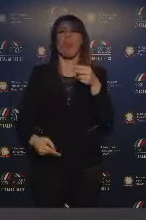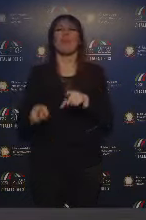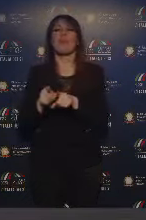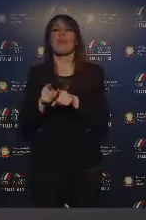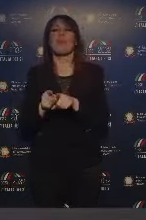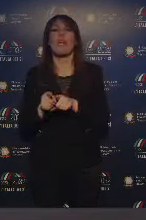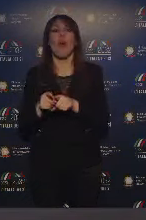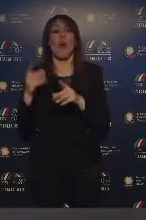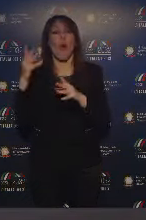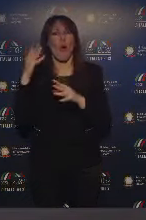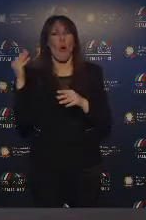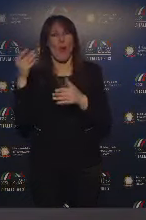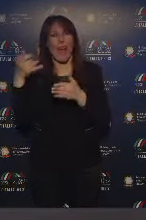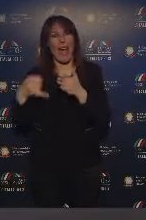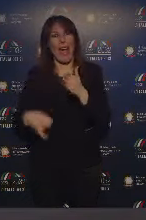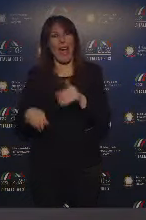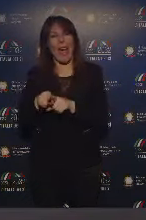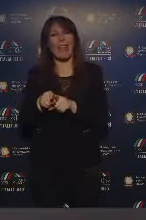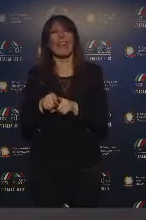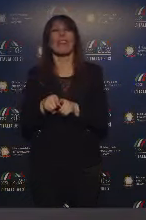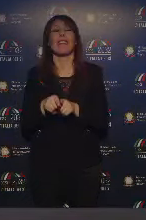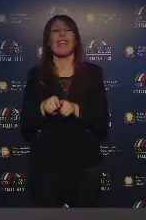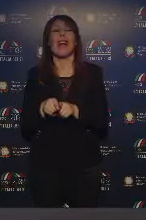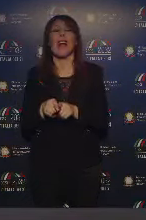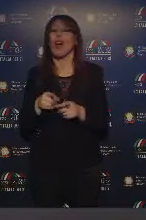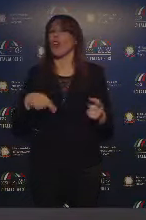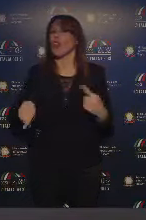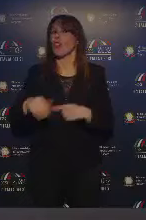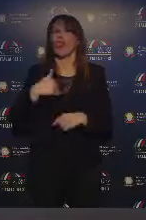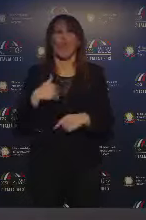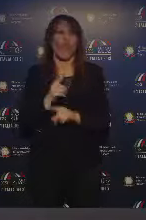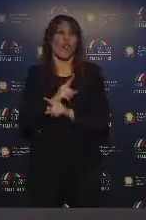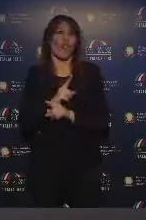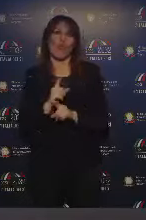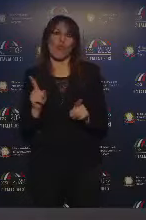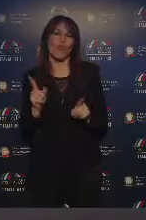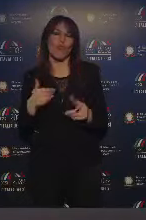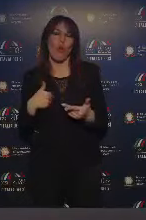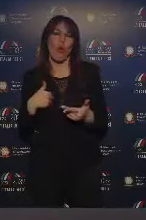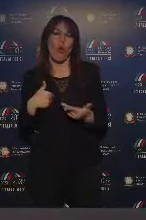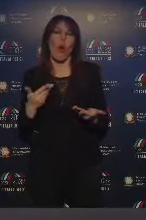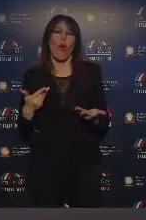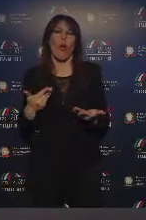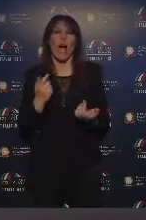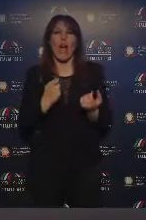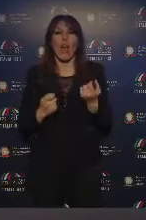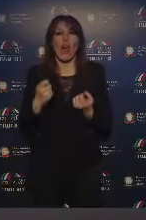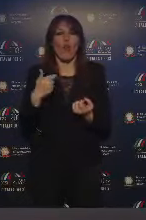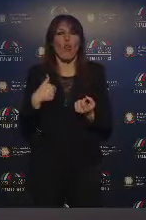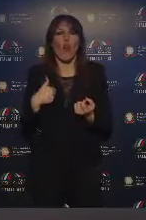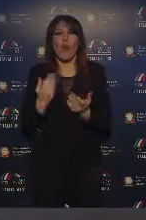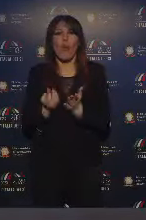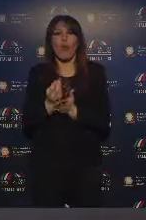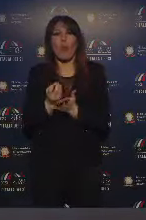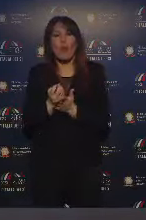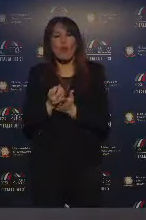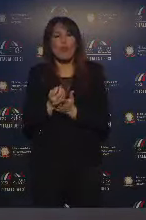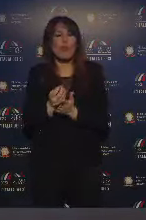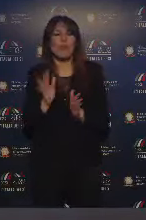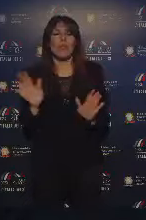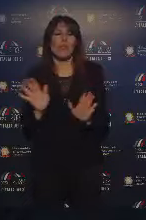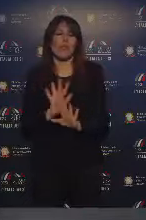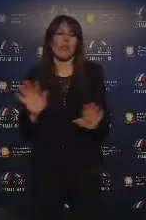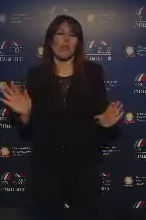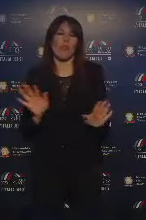e Olanda e noi no è un suicidio economico e produttivo A